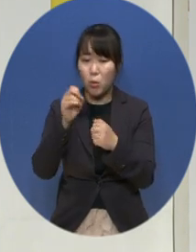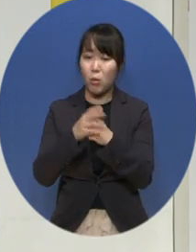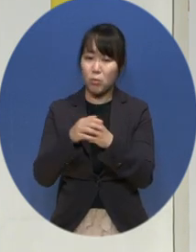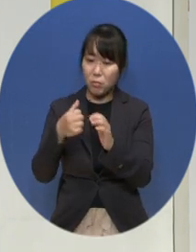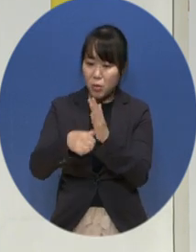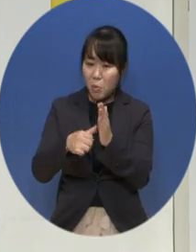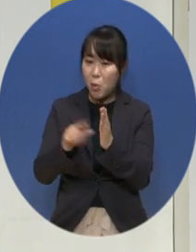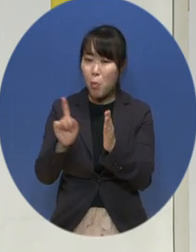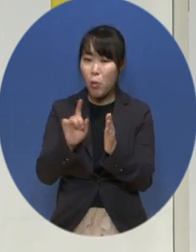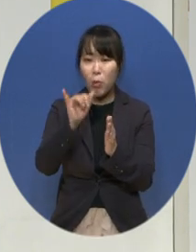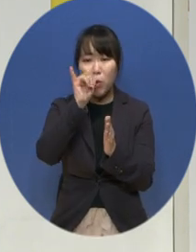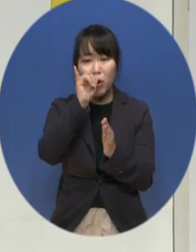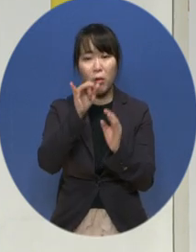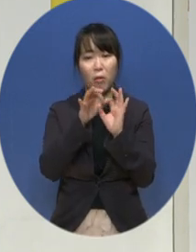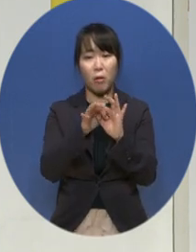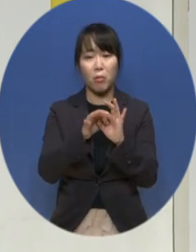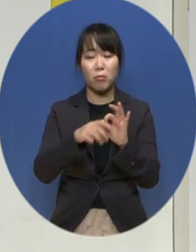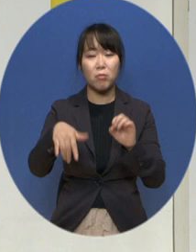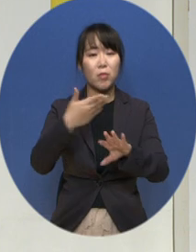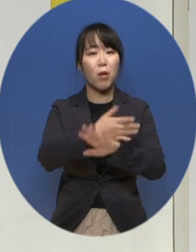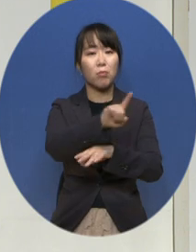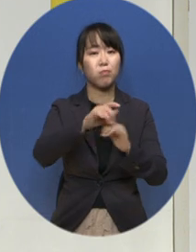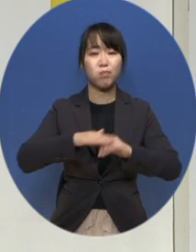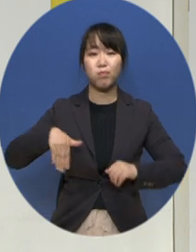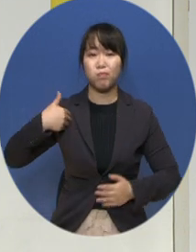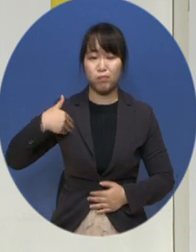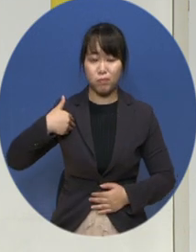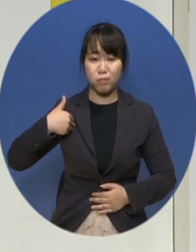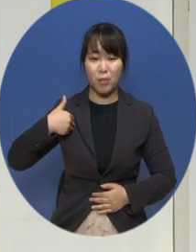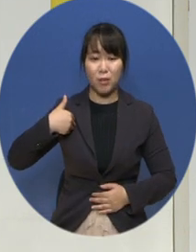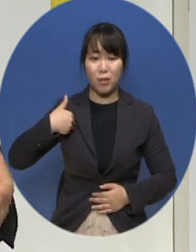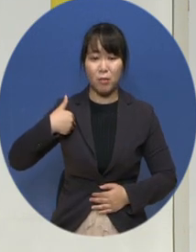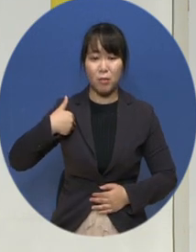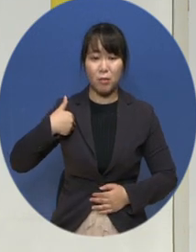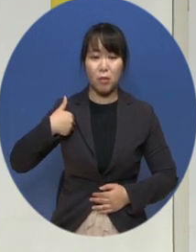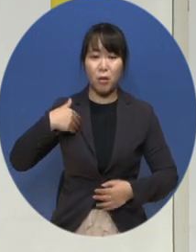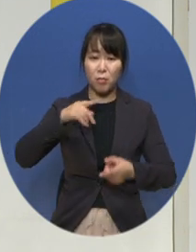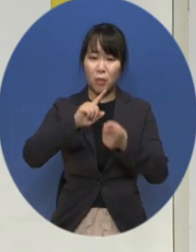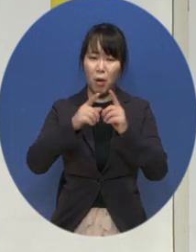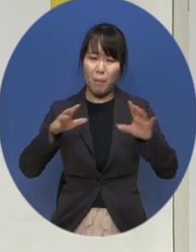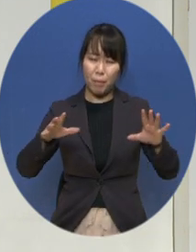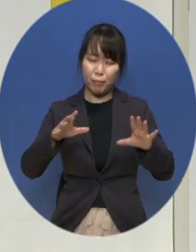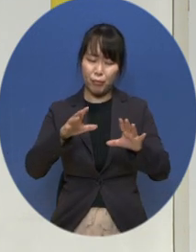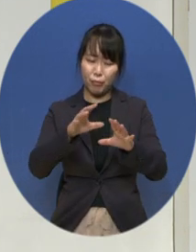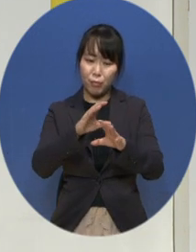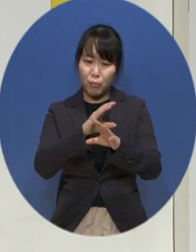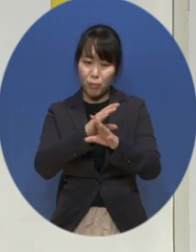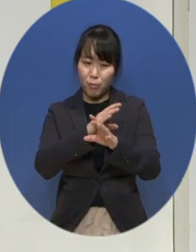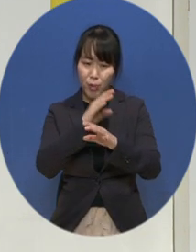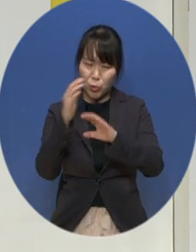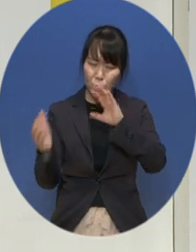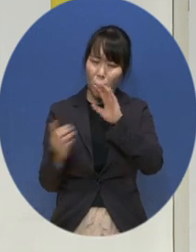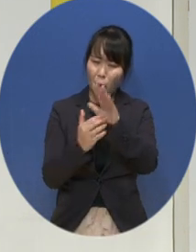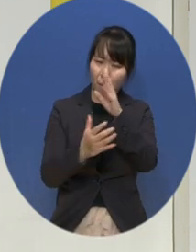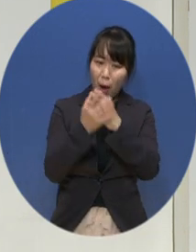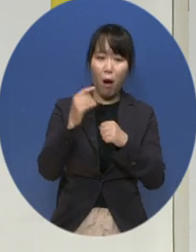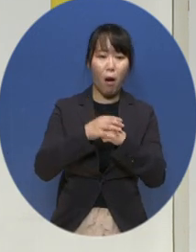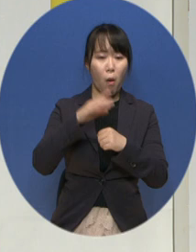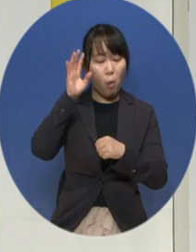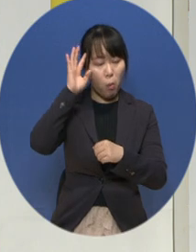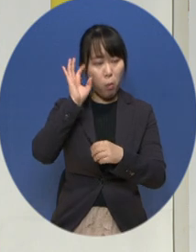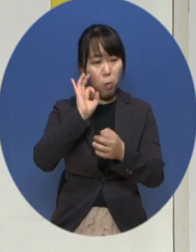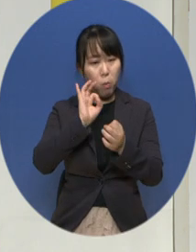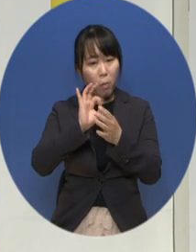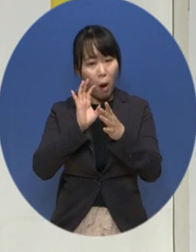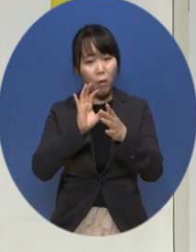제품이 쟁기질을 아무도 모를 정도로 까 융합이 초교 가 편저 일어난다 아 도저히 상상할 수 없이